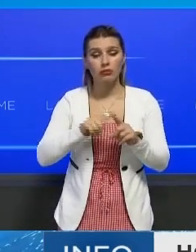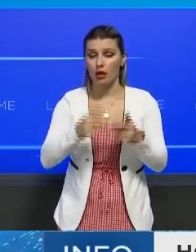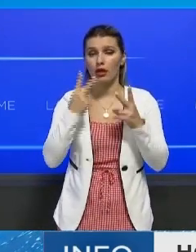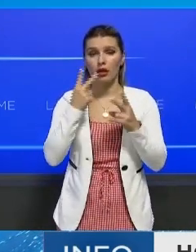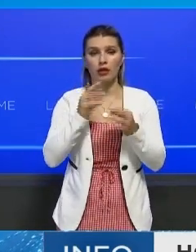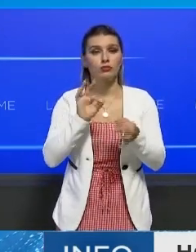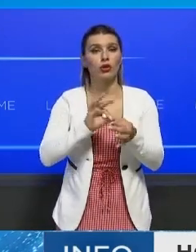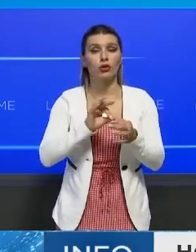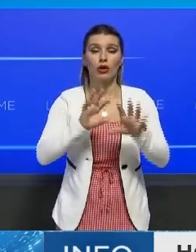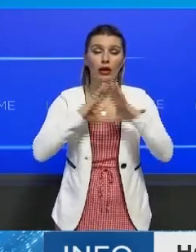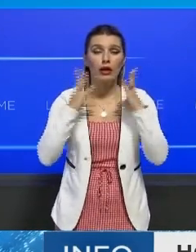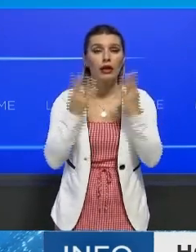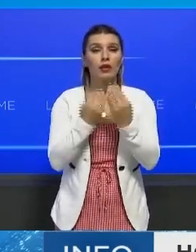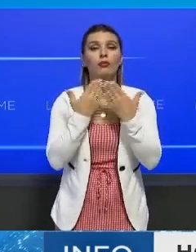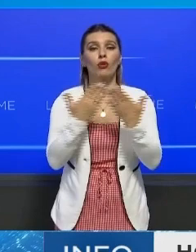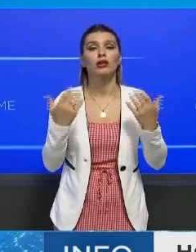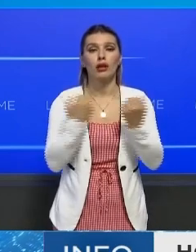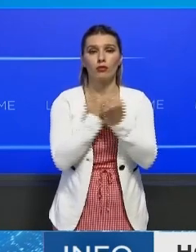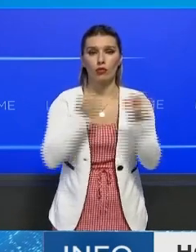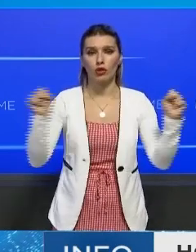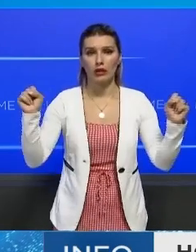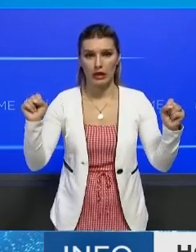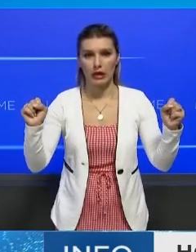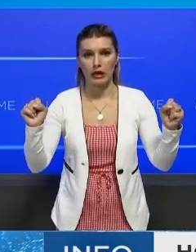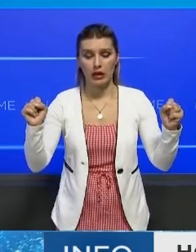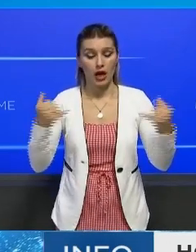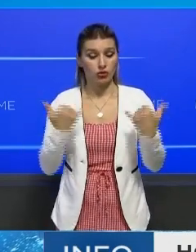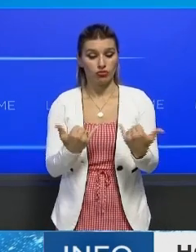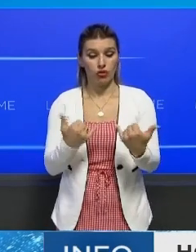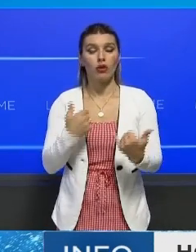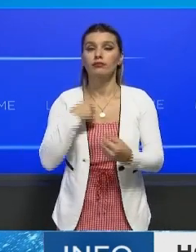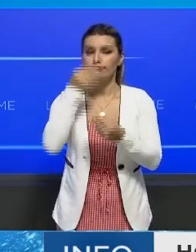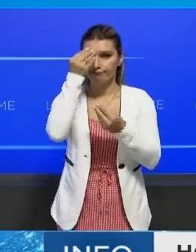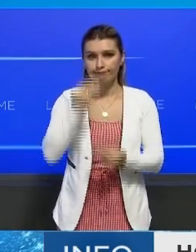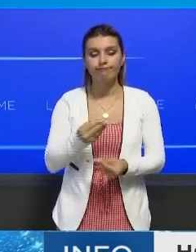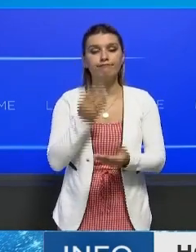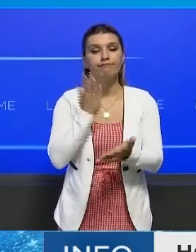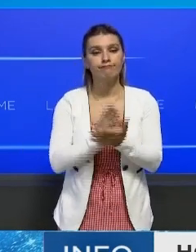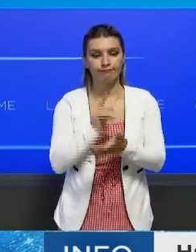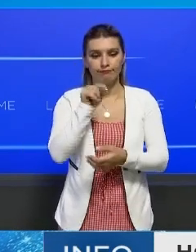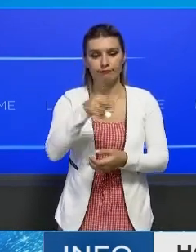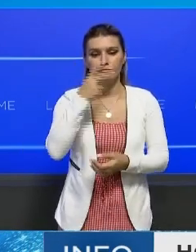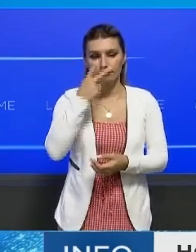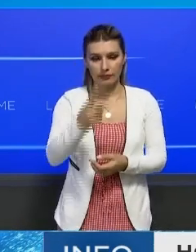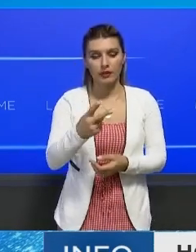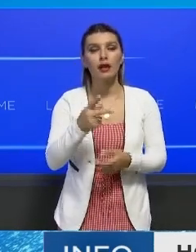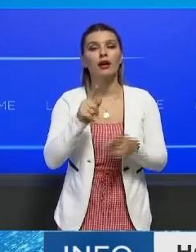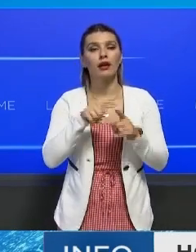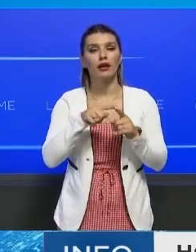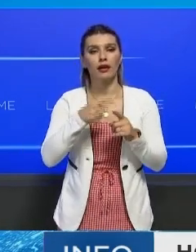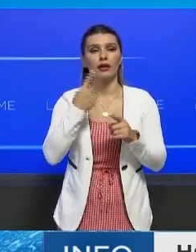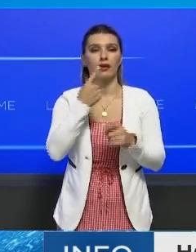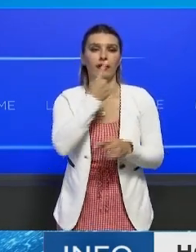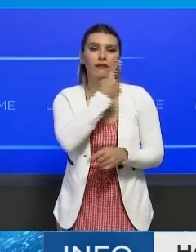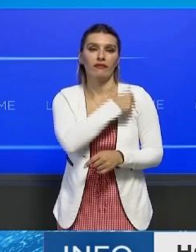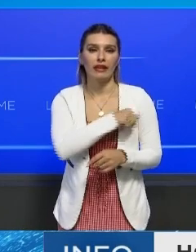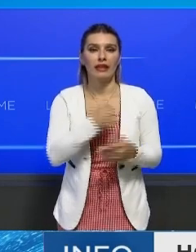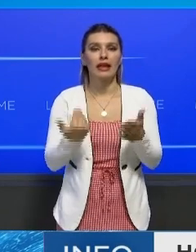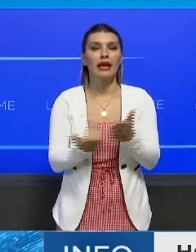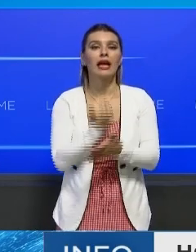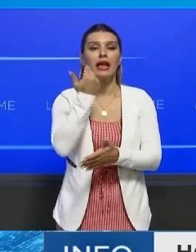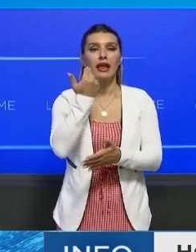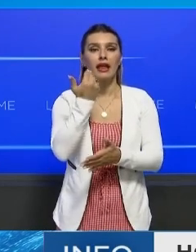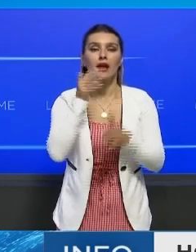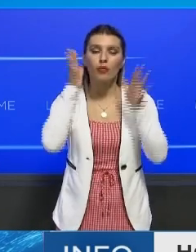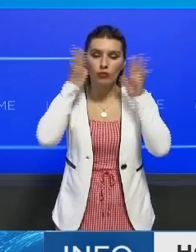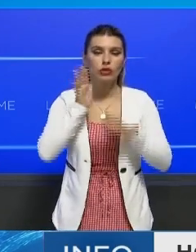çdo demokraci moderne dhe multietnike. Sot isha nderuar në kremtimin e vitit të ri islamik me myftiun tërnava